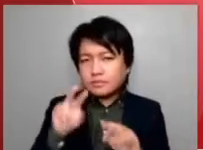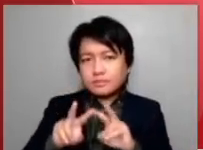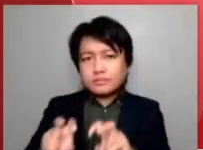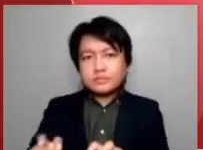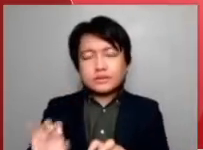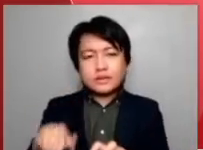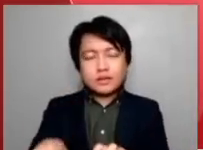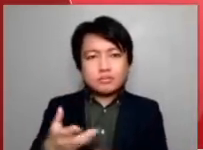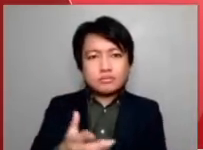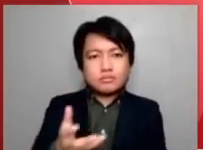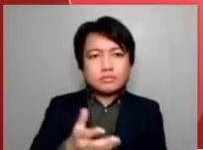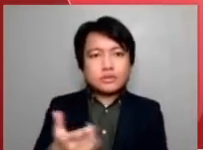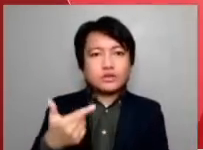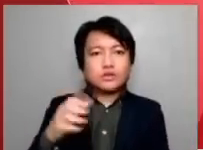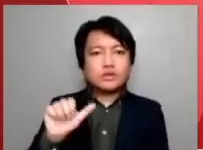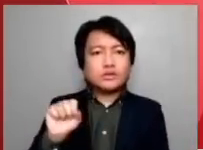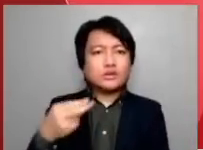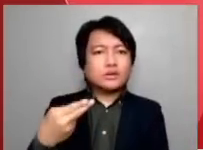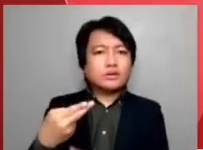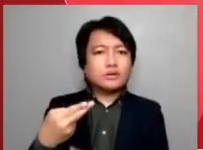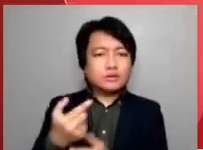GCash? May resulta na ba?